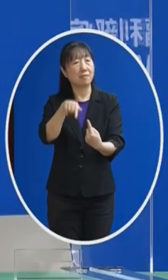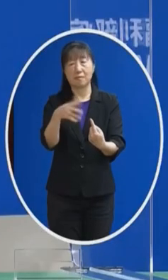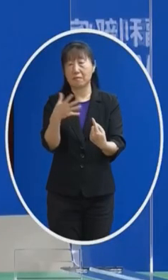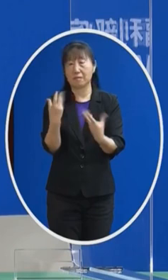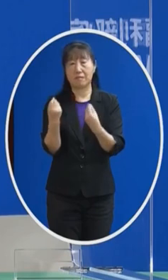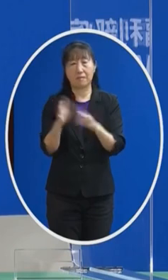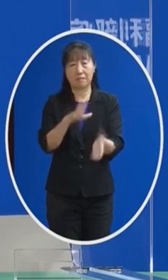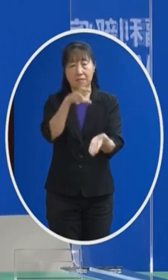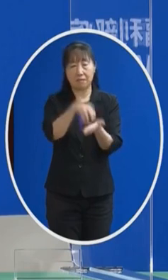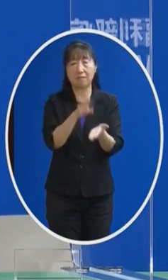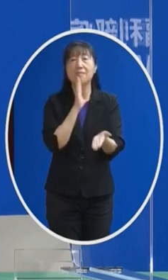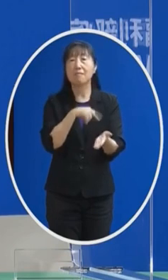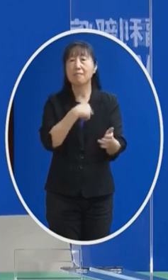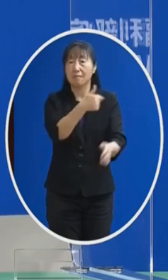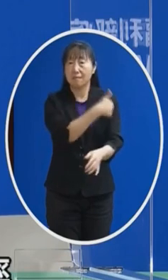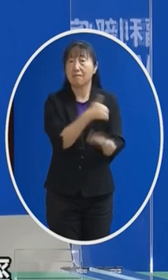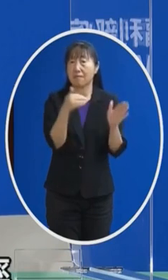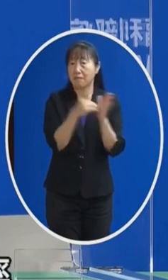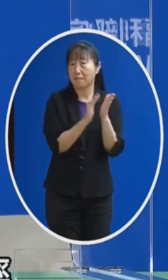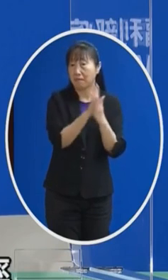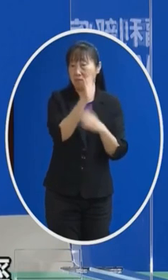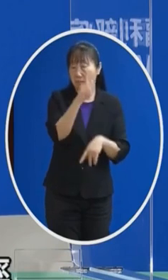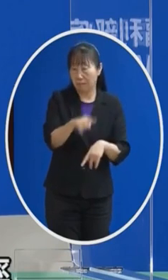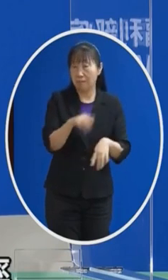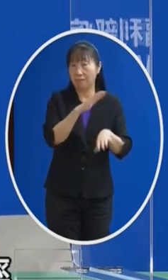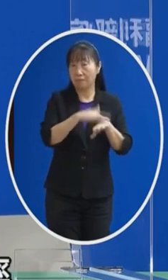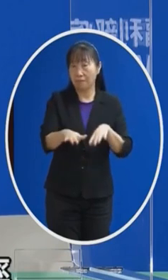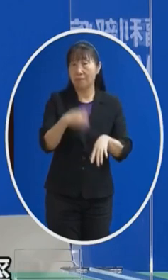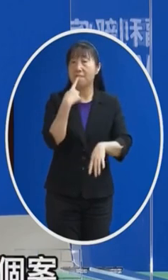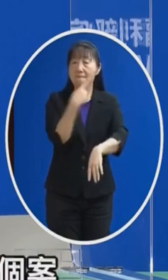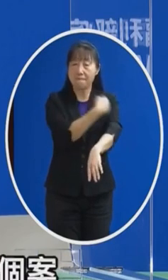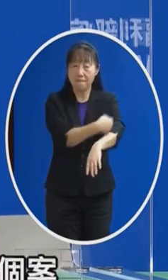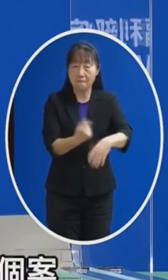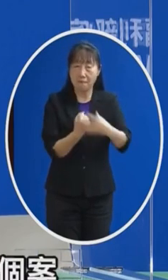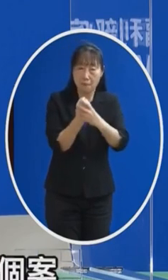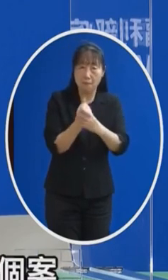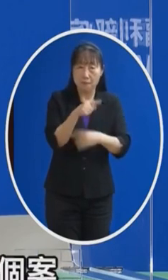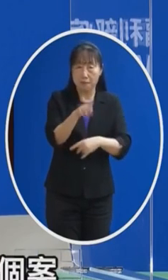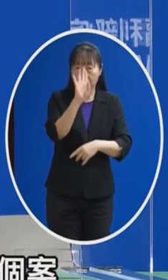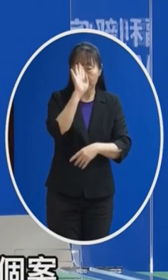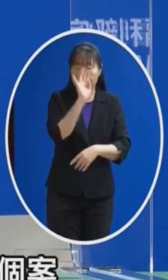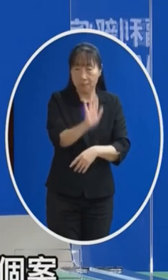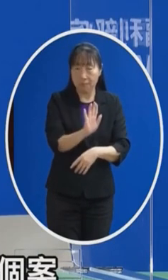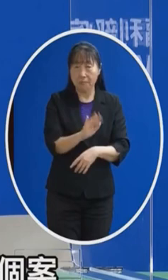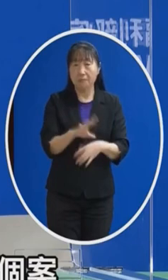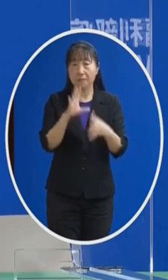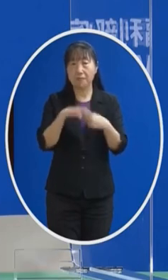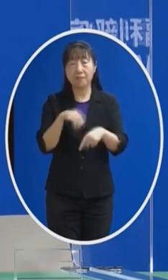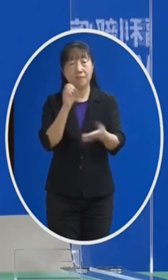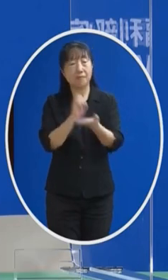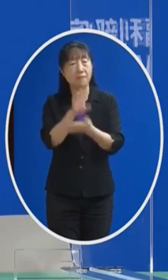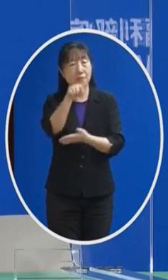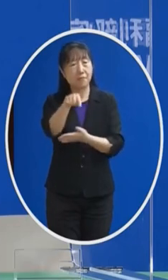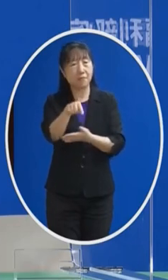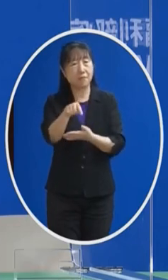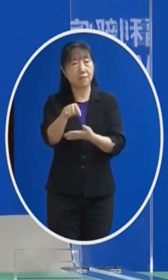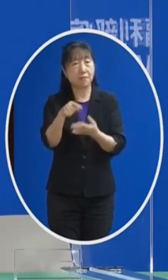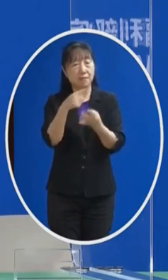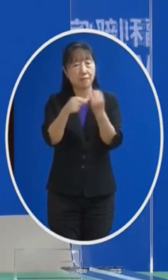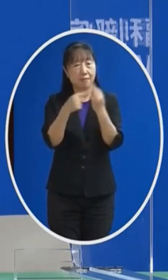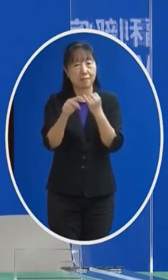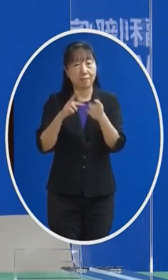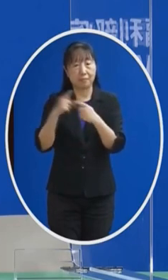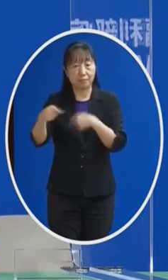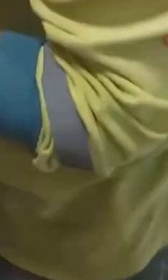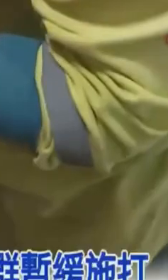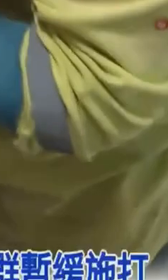示说打了疫苗以后会增加血栓的发生率，他所通报的血栓的那些个案可能就是跟疫